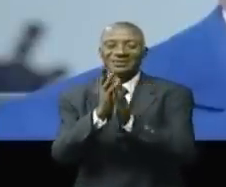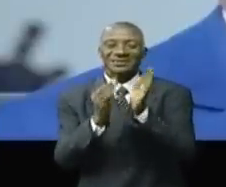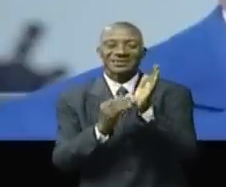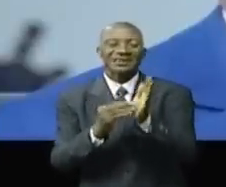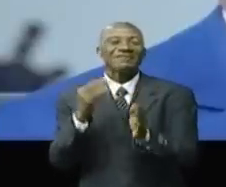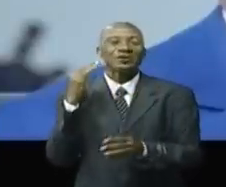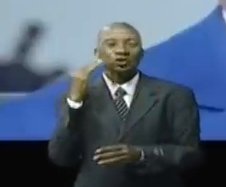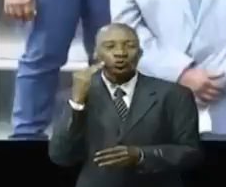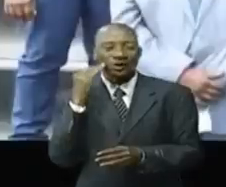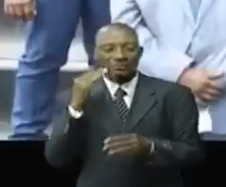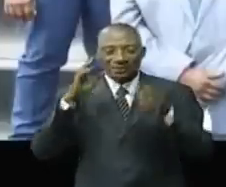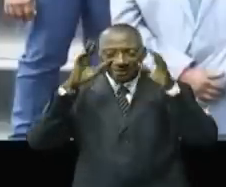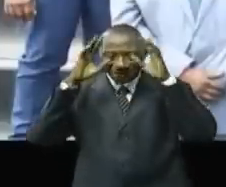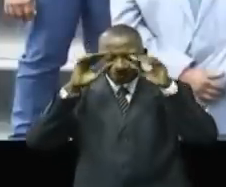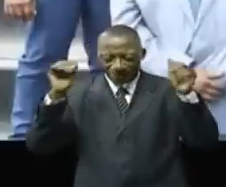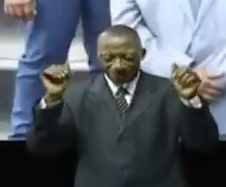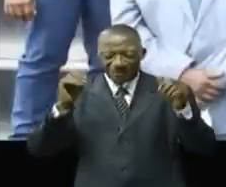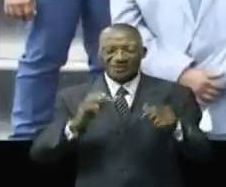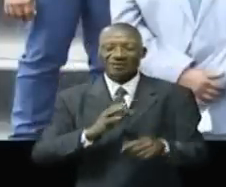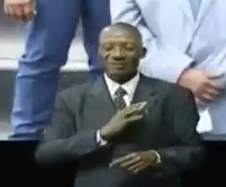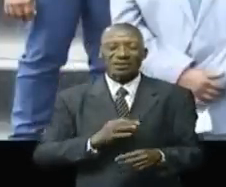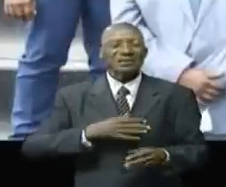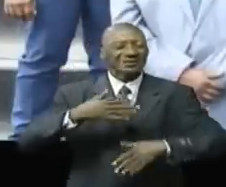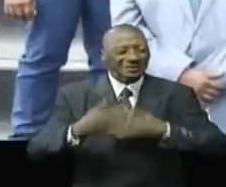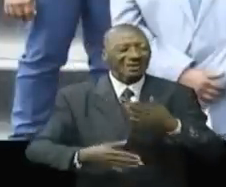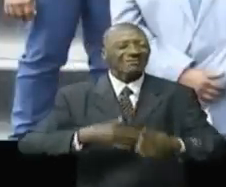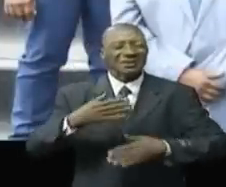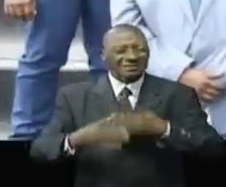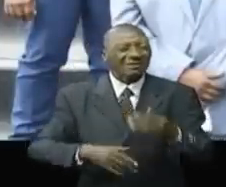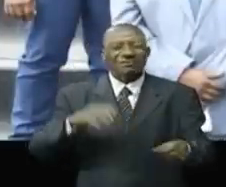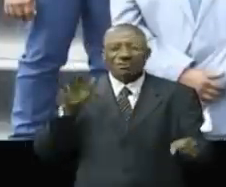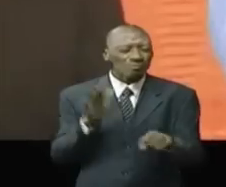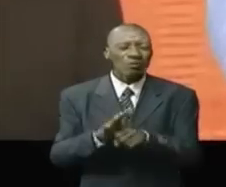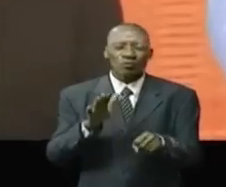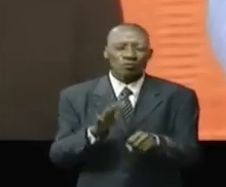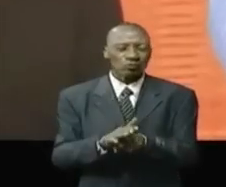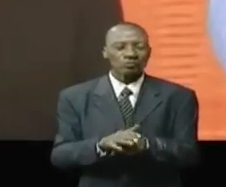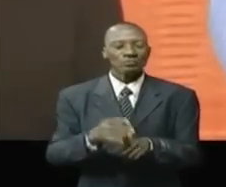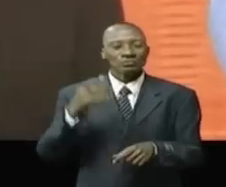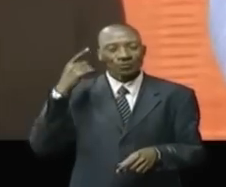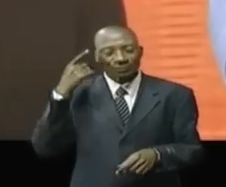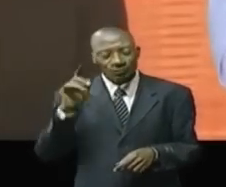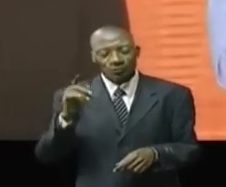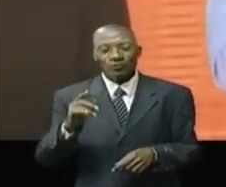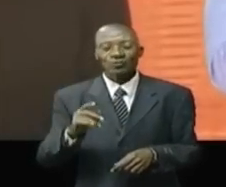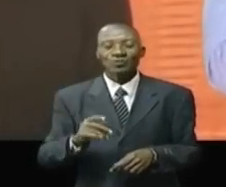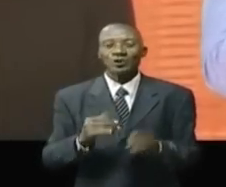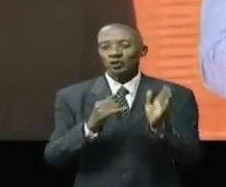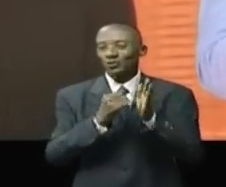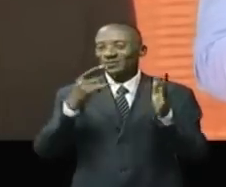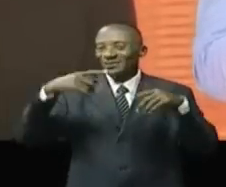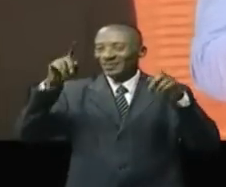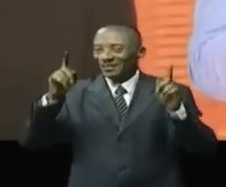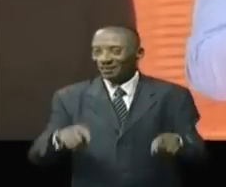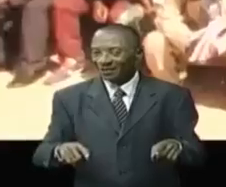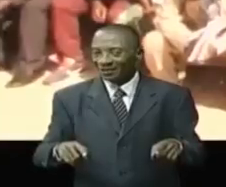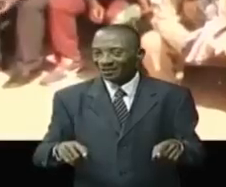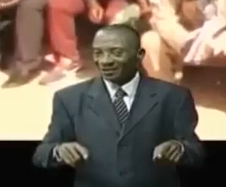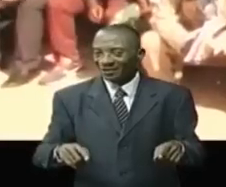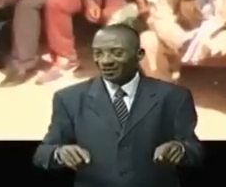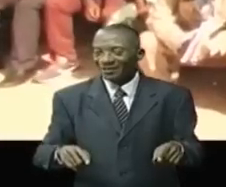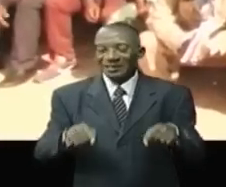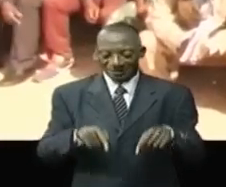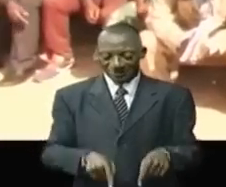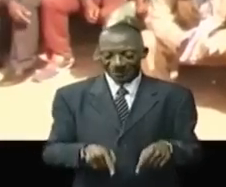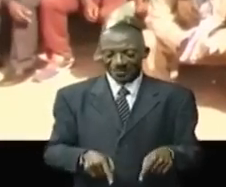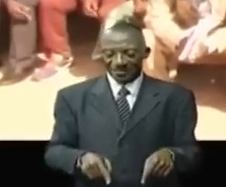président Tshisekedi n'a ménagé aucun effort pour rendre possible, 61 ans après, le rapatriement des restes de